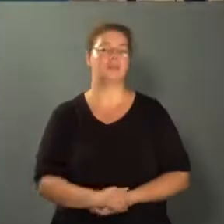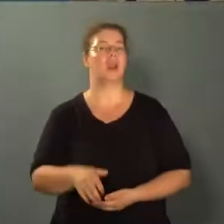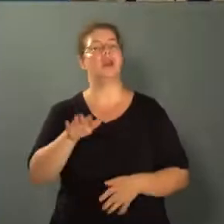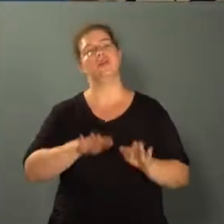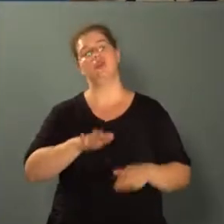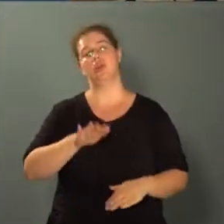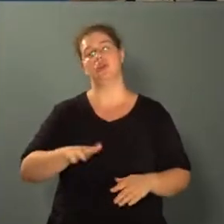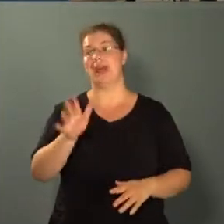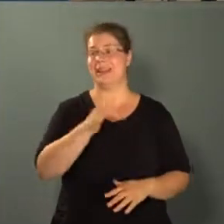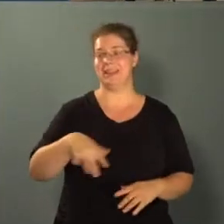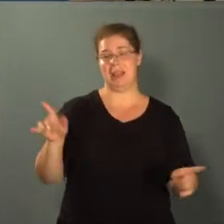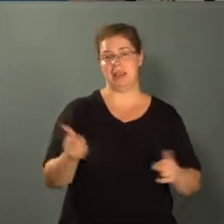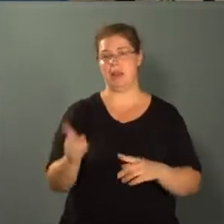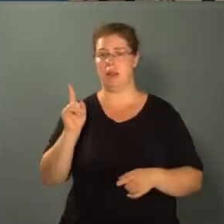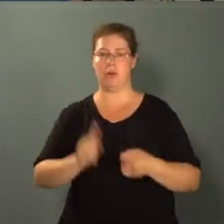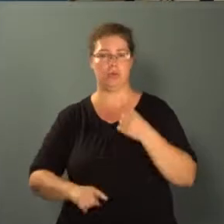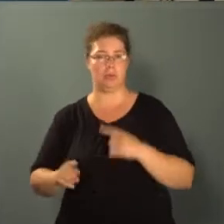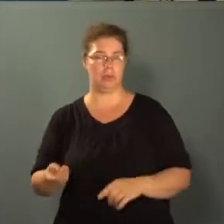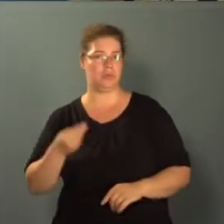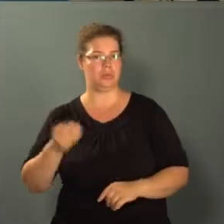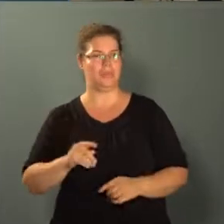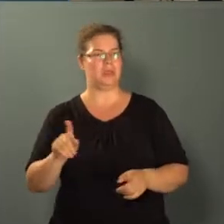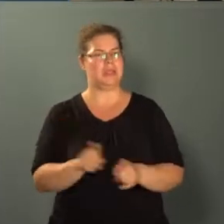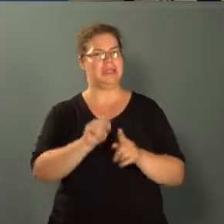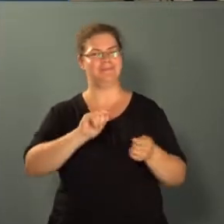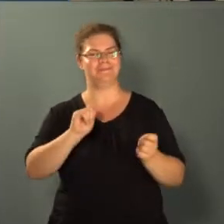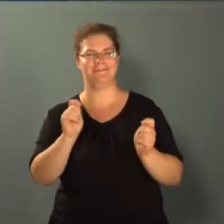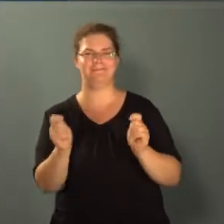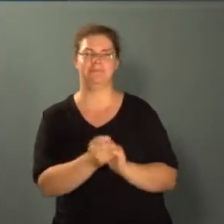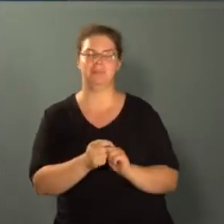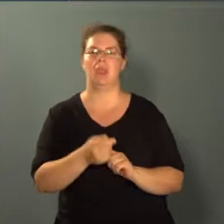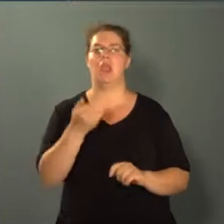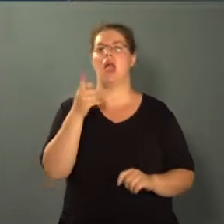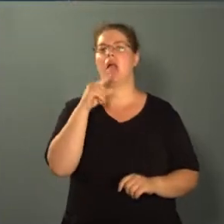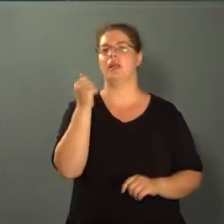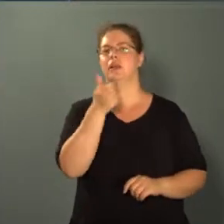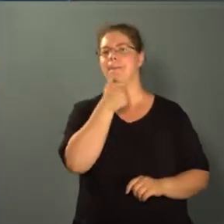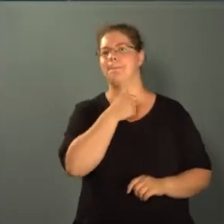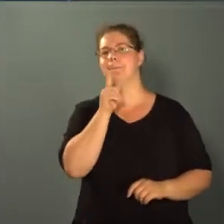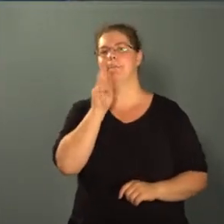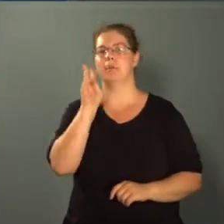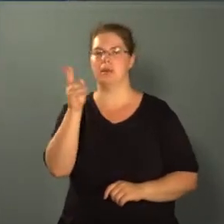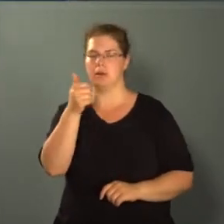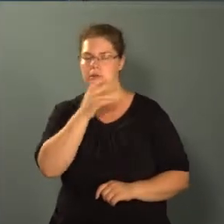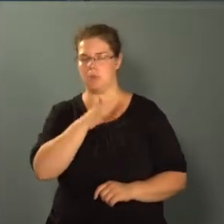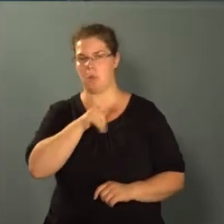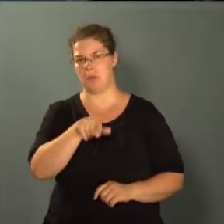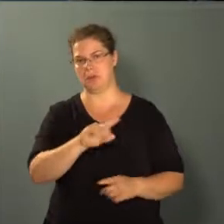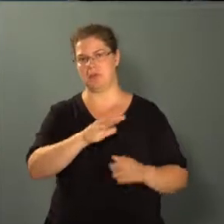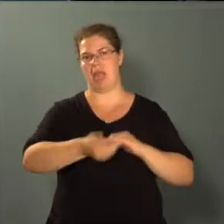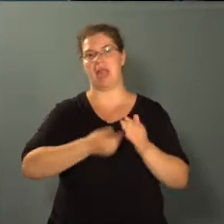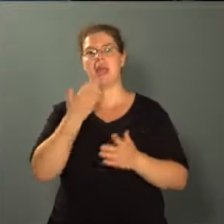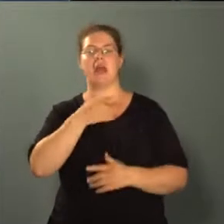A Soroksári tér zene legutóbbi műsorában hirtelen változás történt. A Hungarian Pink Floyd helyett a Hit Rock zenekar lépett